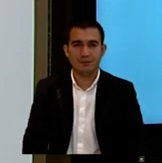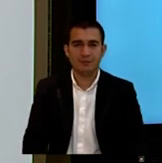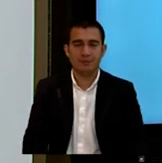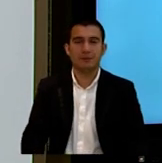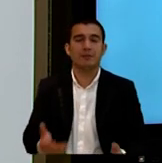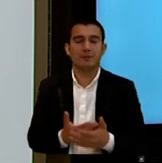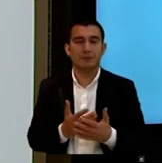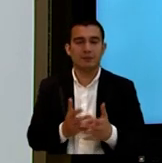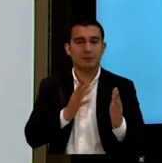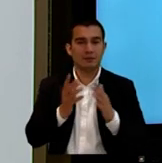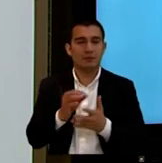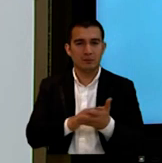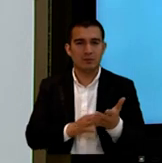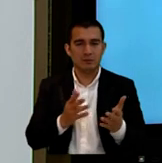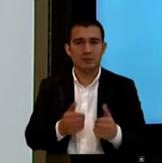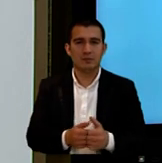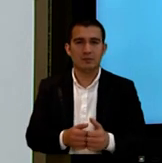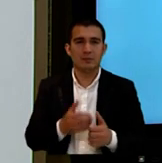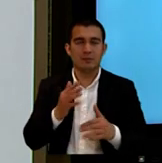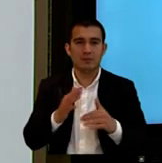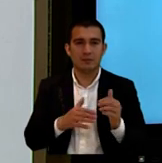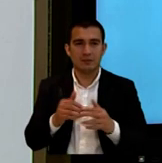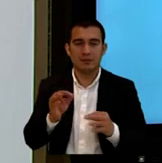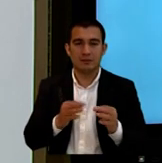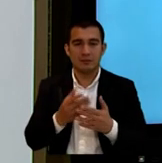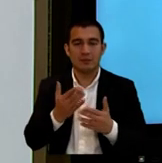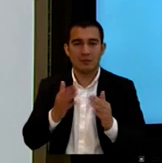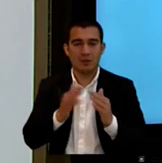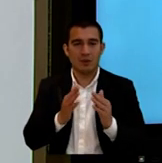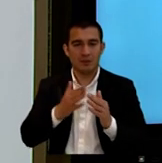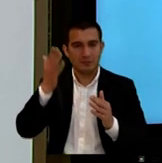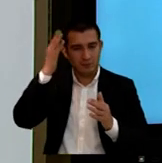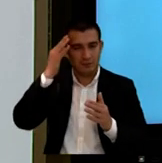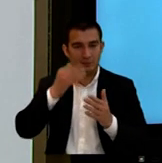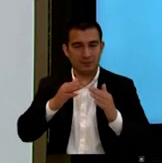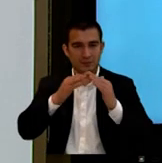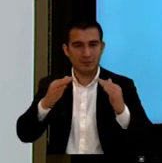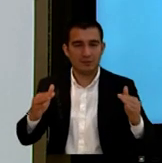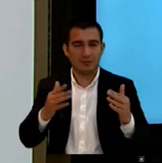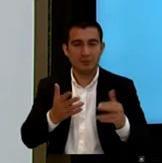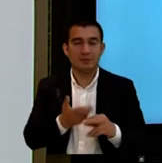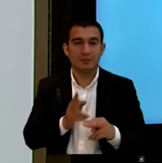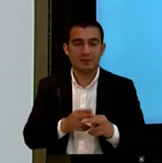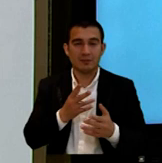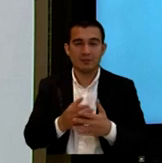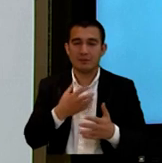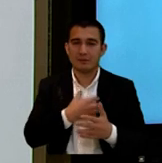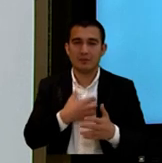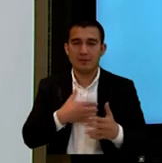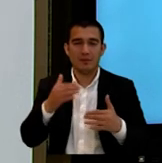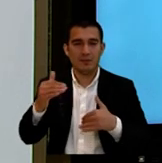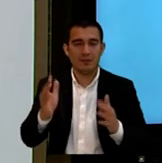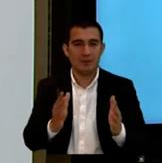Endi amaliy masallardan ko'rib chiqamiz. Uyning tomi 4 burchakli piramida shaklida bo'lib, asosi kvadratdan,